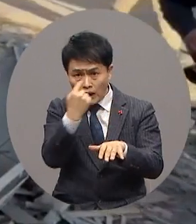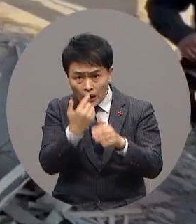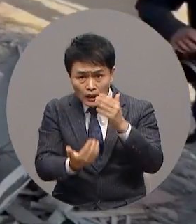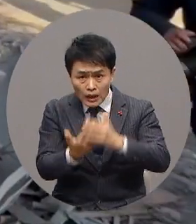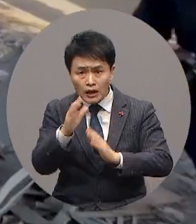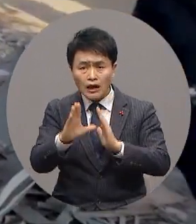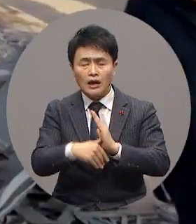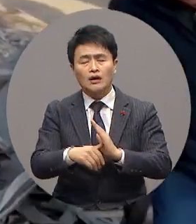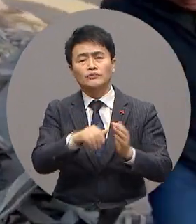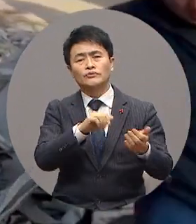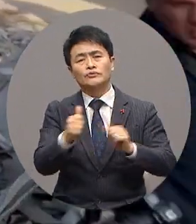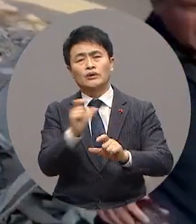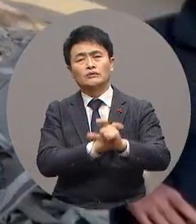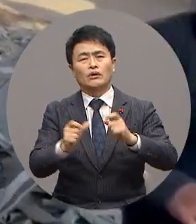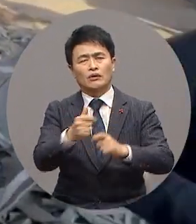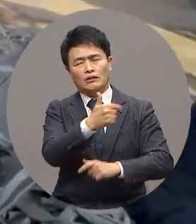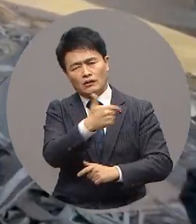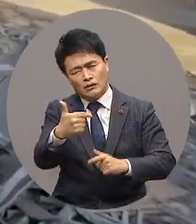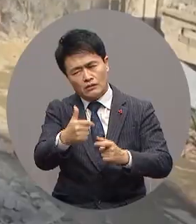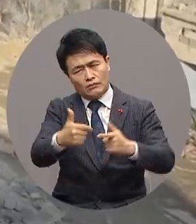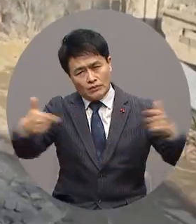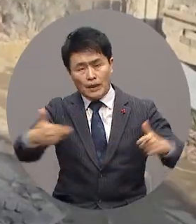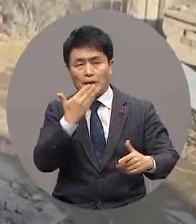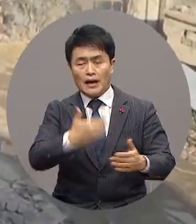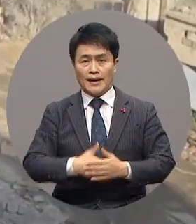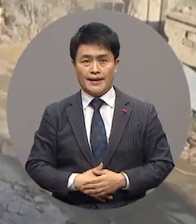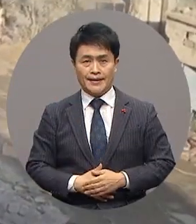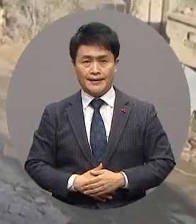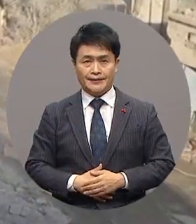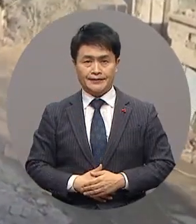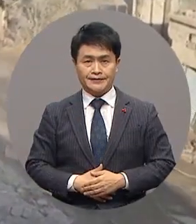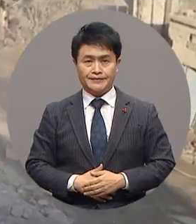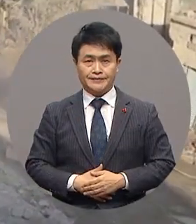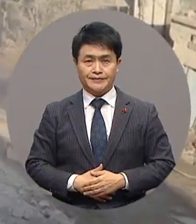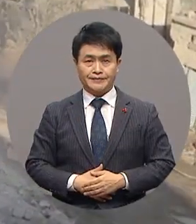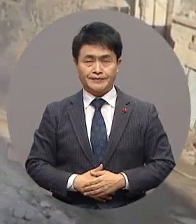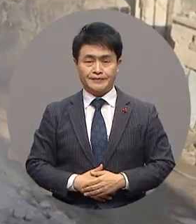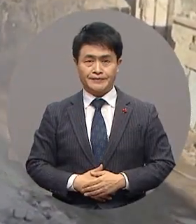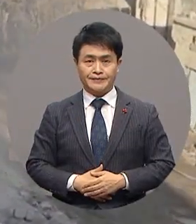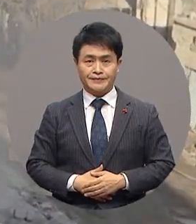경우 사망자 수는 크게 늘어날 것으로 보입니다. MBC 뉴스 전재홍입니다.